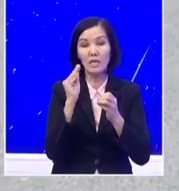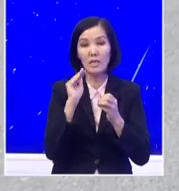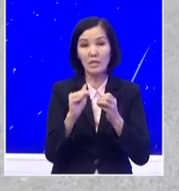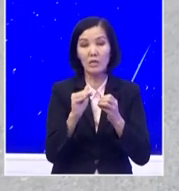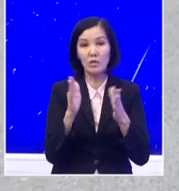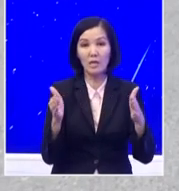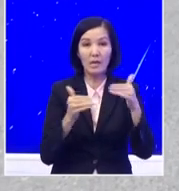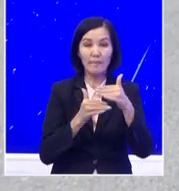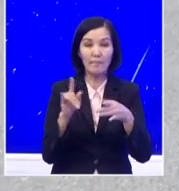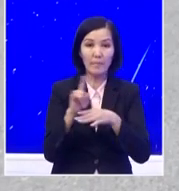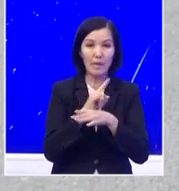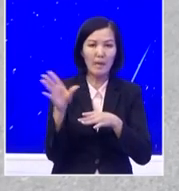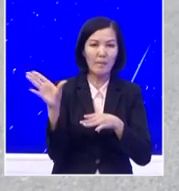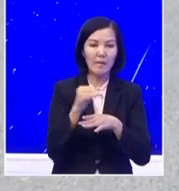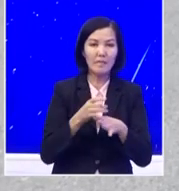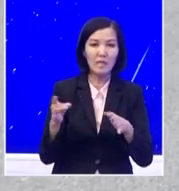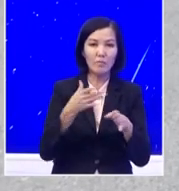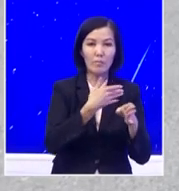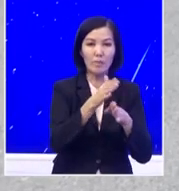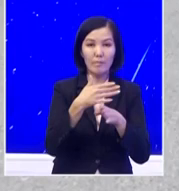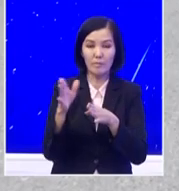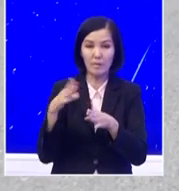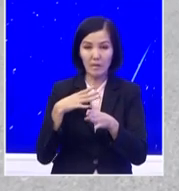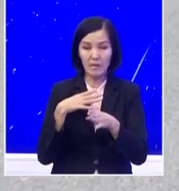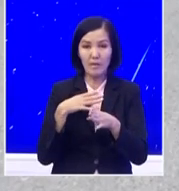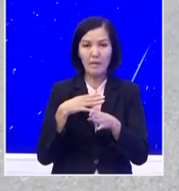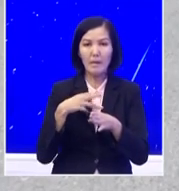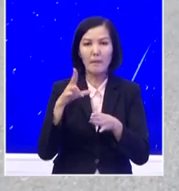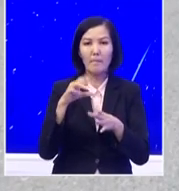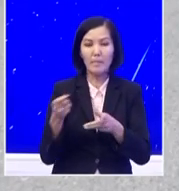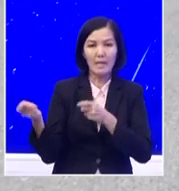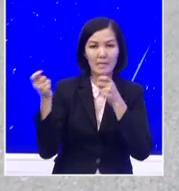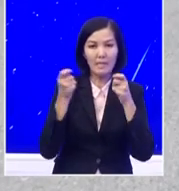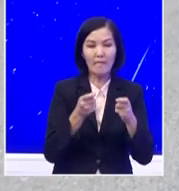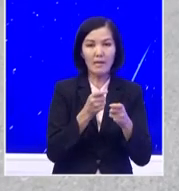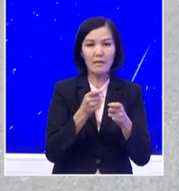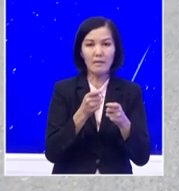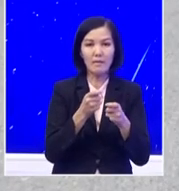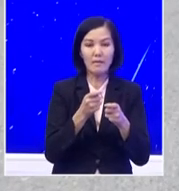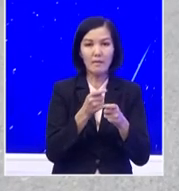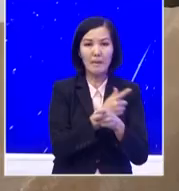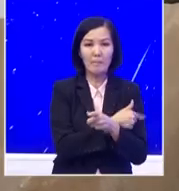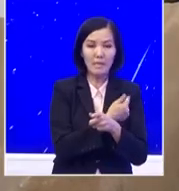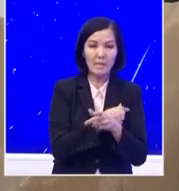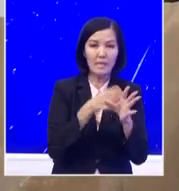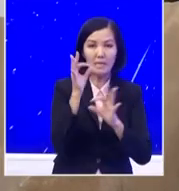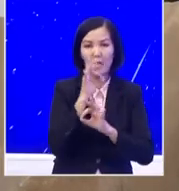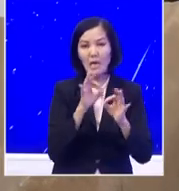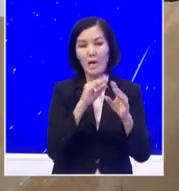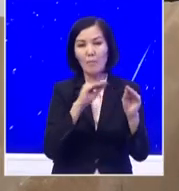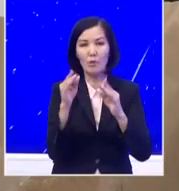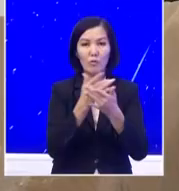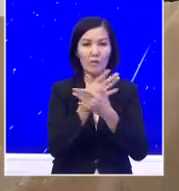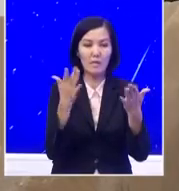концентратов. Они по всей республике раздавали. По всей республике были доставлены медицинских препаратов, лекарств. Ситуация